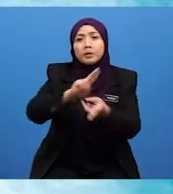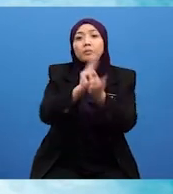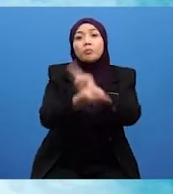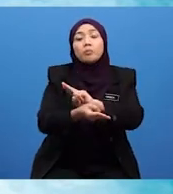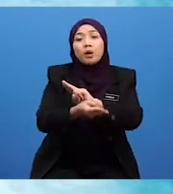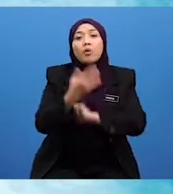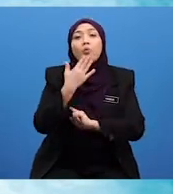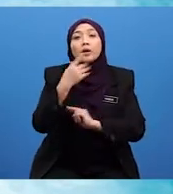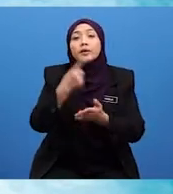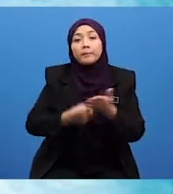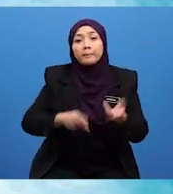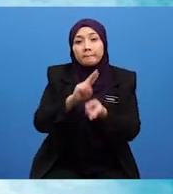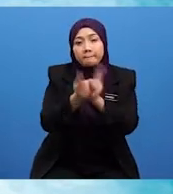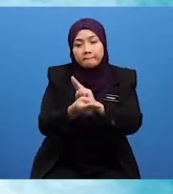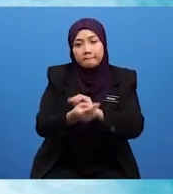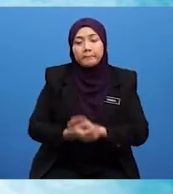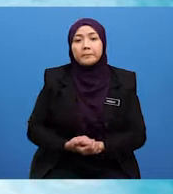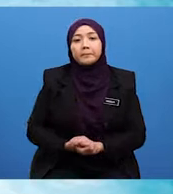warna yang berlaku.